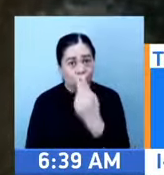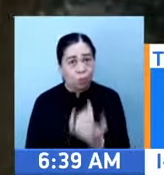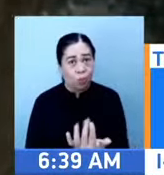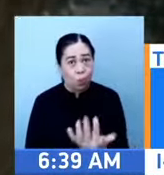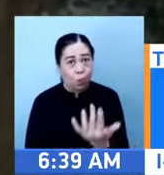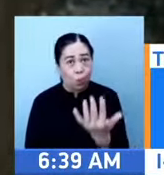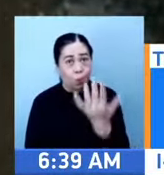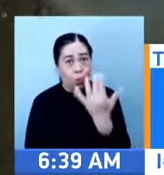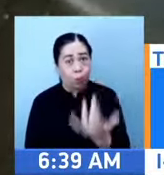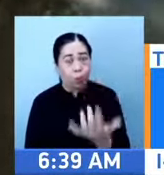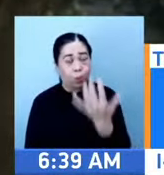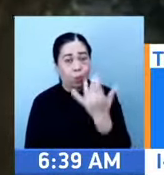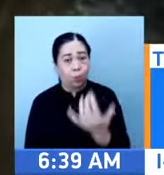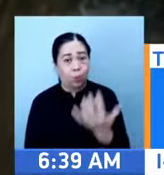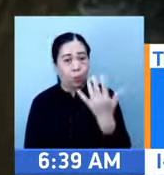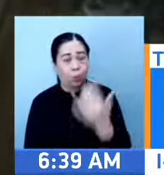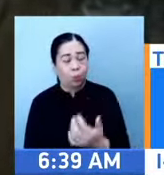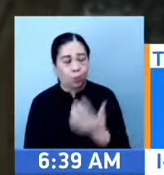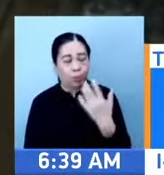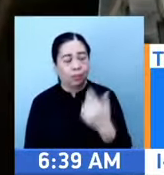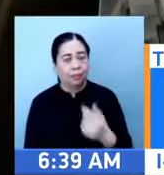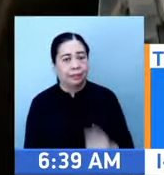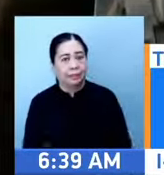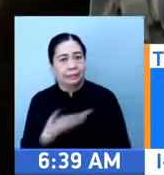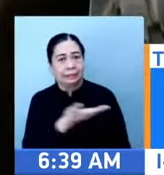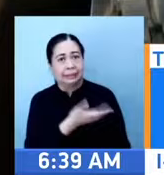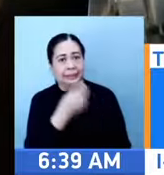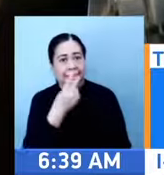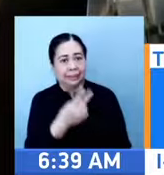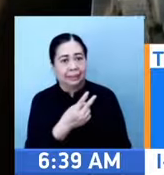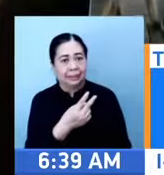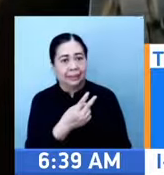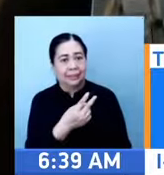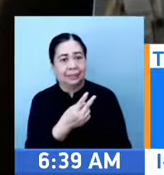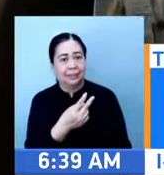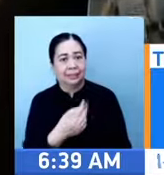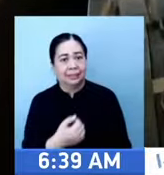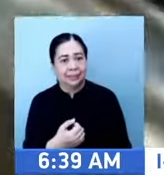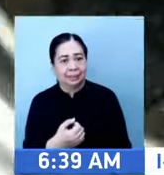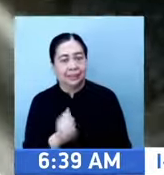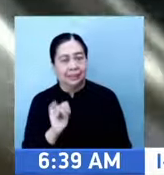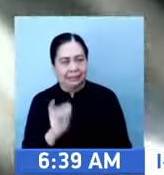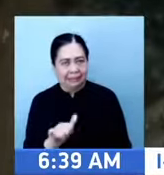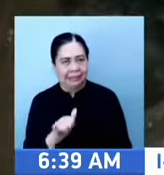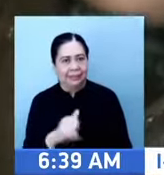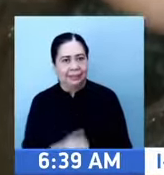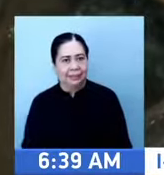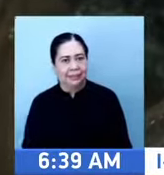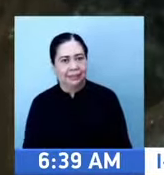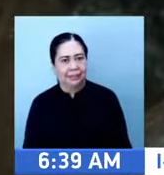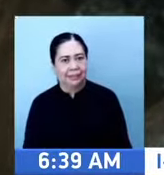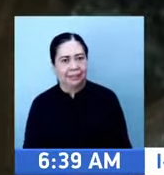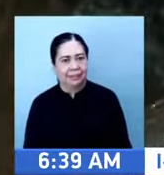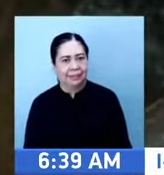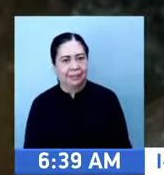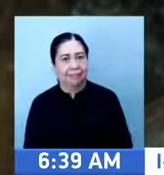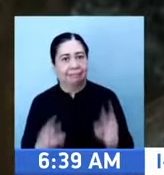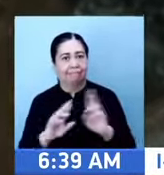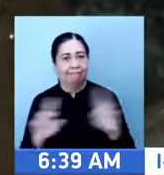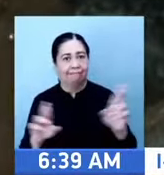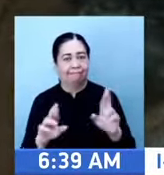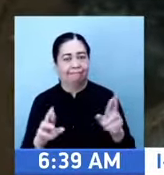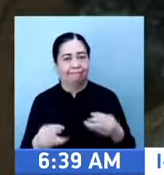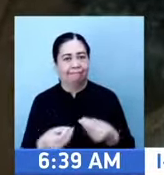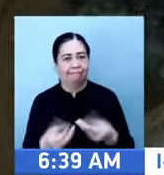From kitchen, nakikita nila na open tayo kitchen, yeah. Yung table. So, ito na yung isa-serve na natin sa mga guests natin. Yes,